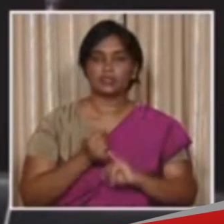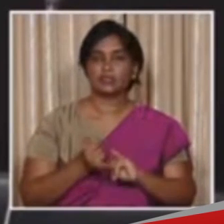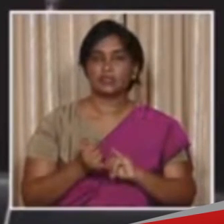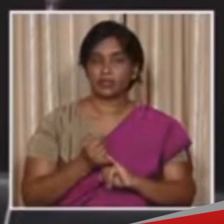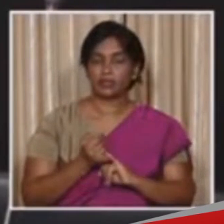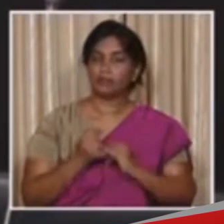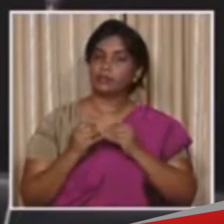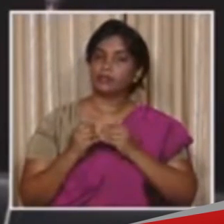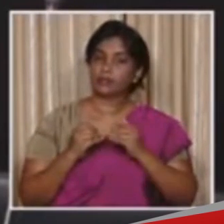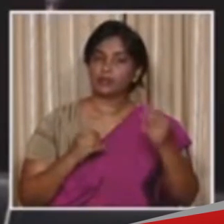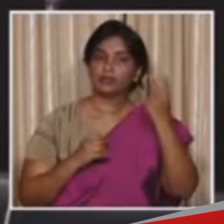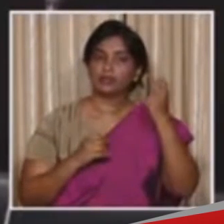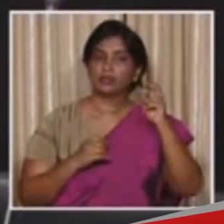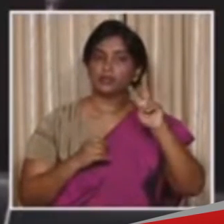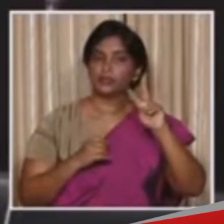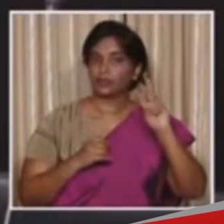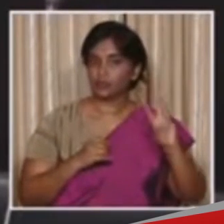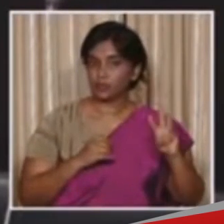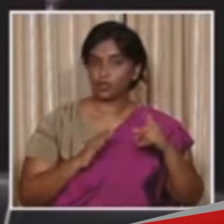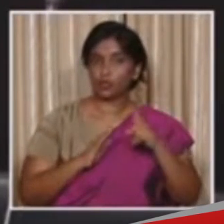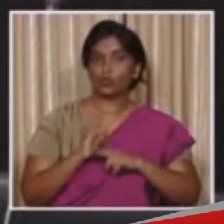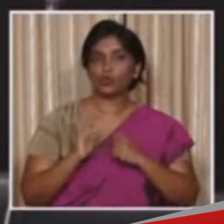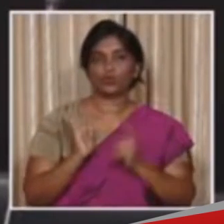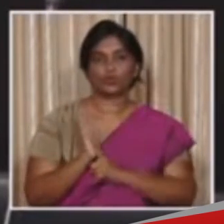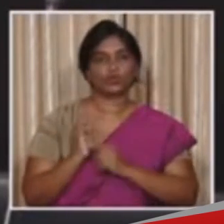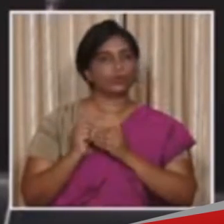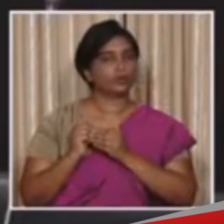සිට 2023 ජූලි දක්වා